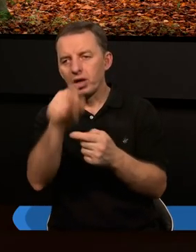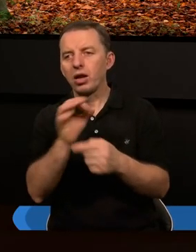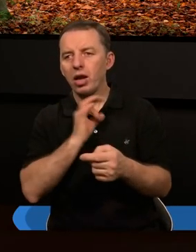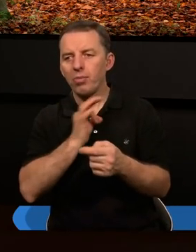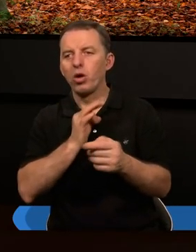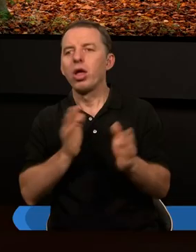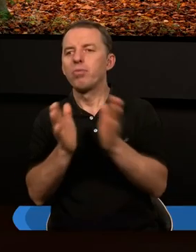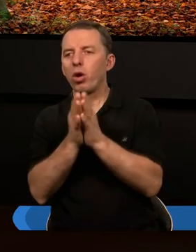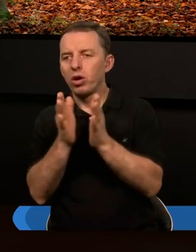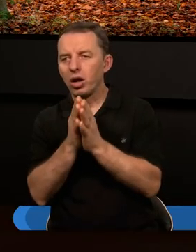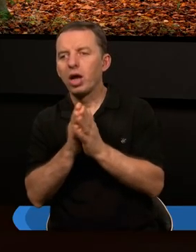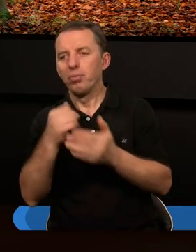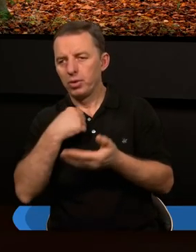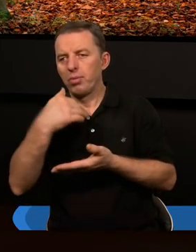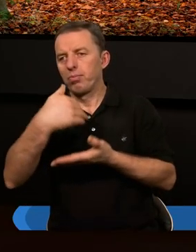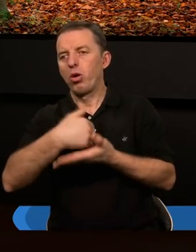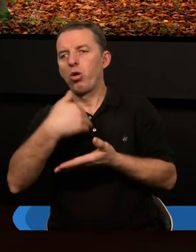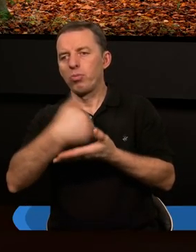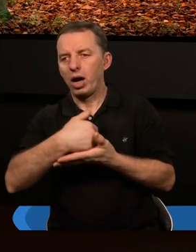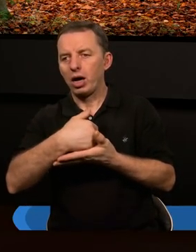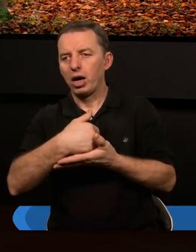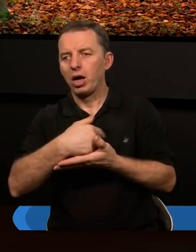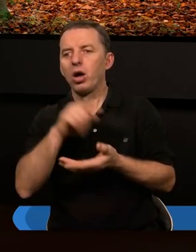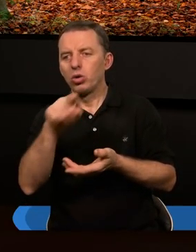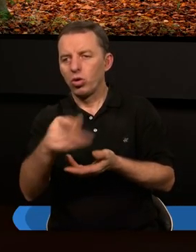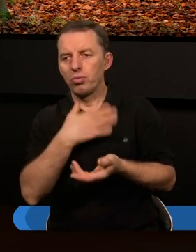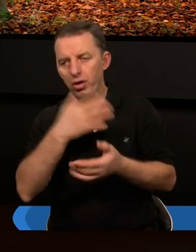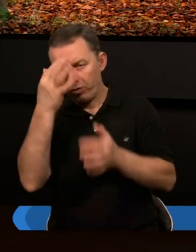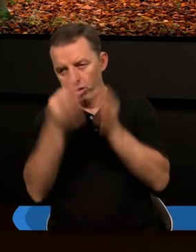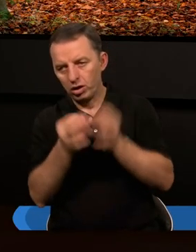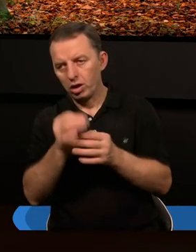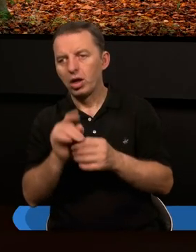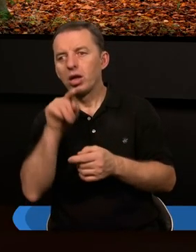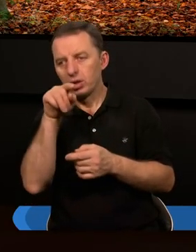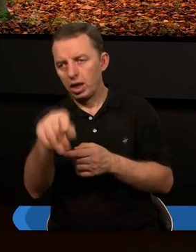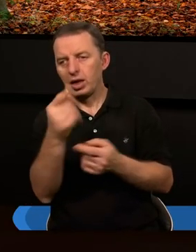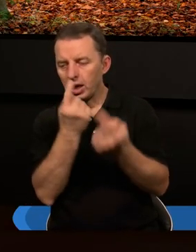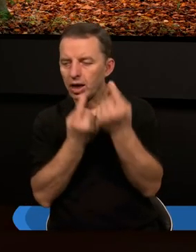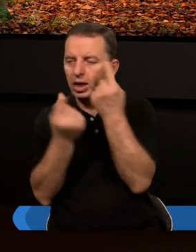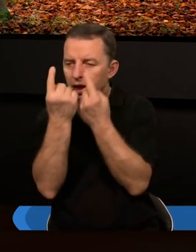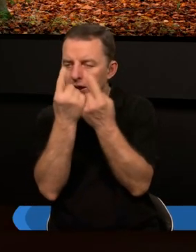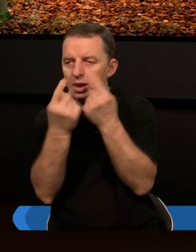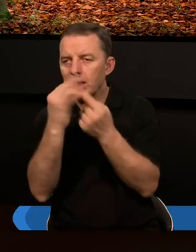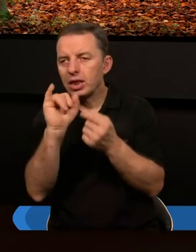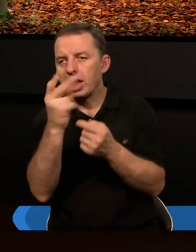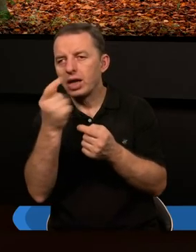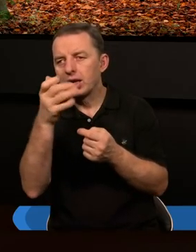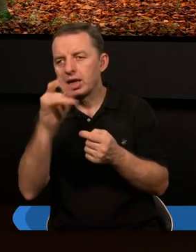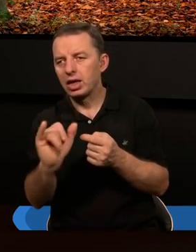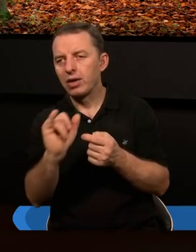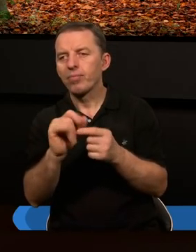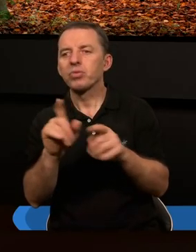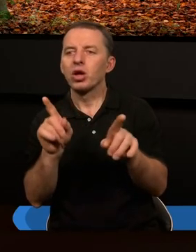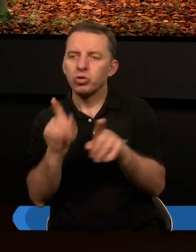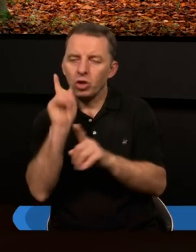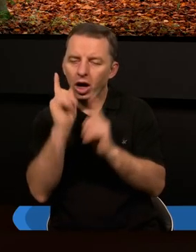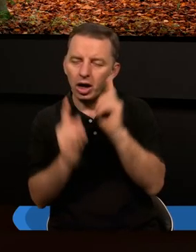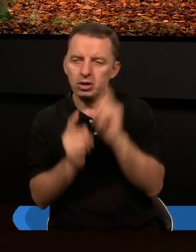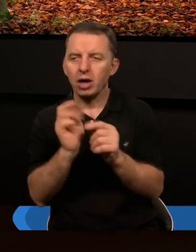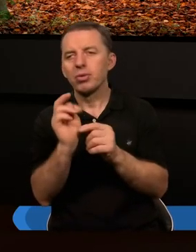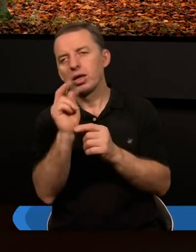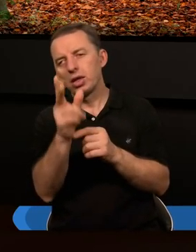na moje modlity, że mi pomaga. I tutaj miałam wątpliwości co do własnych intencji. I czasami tak, bo